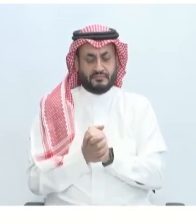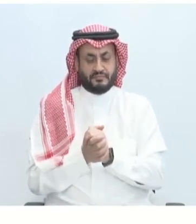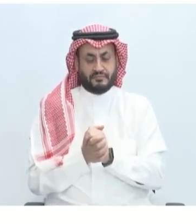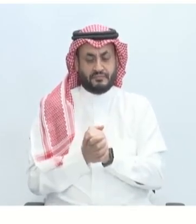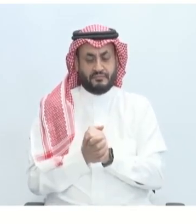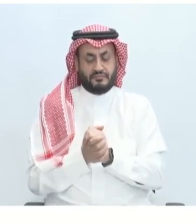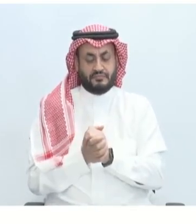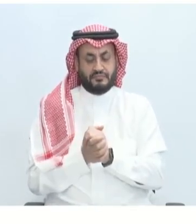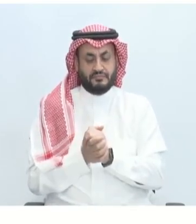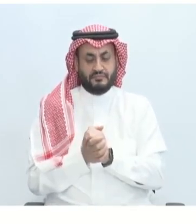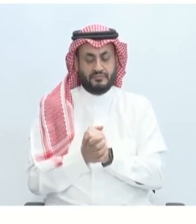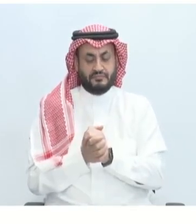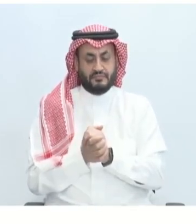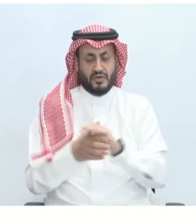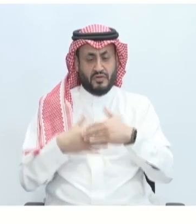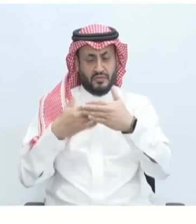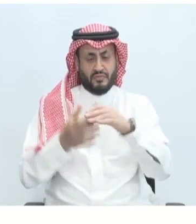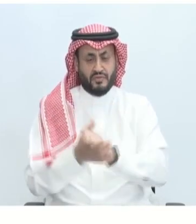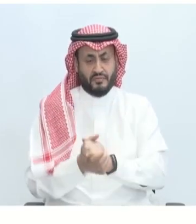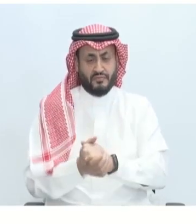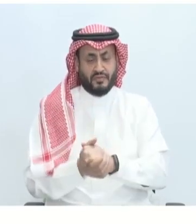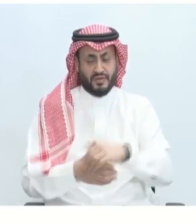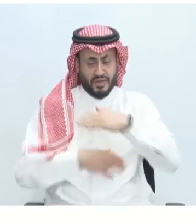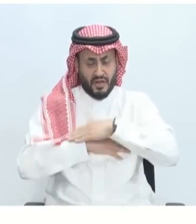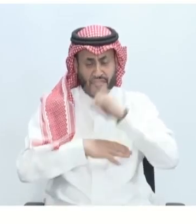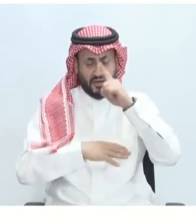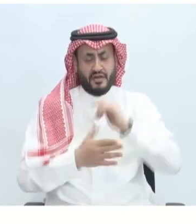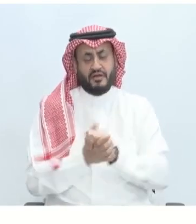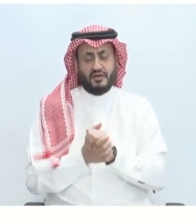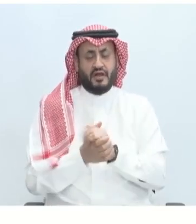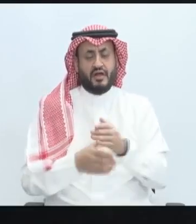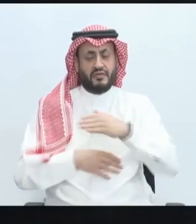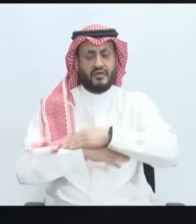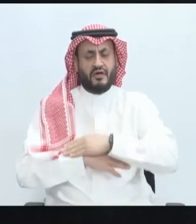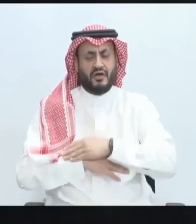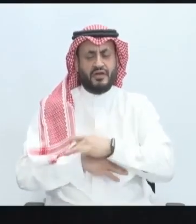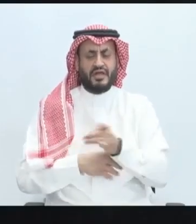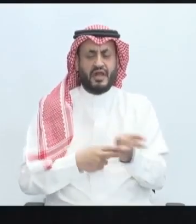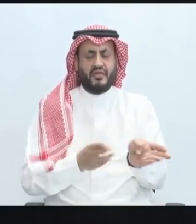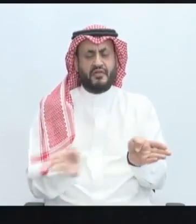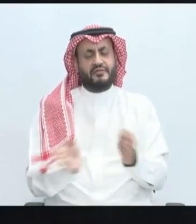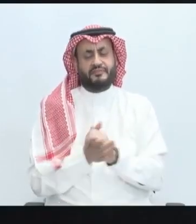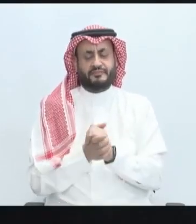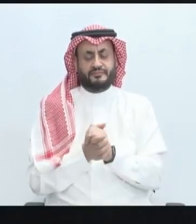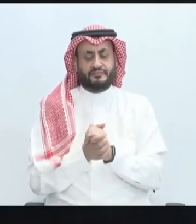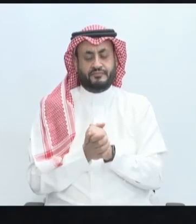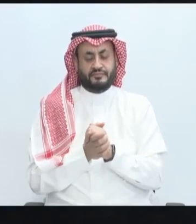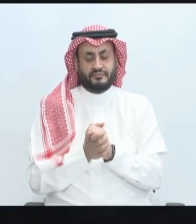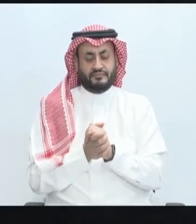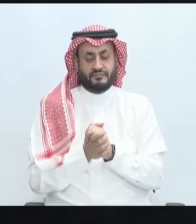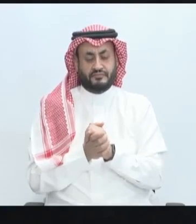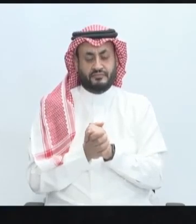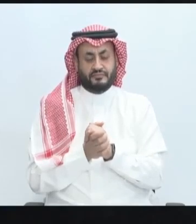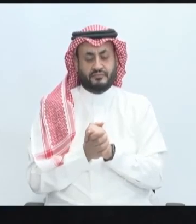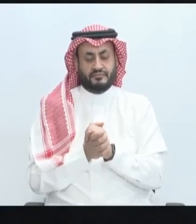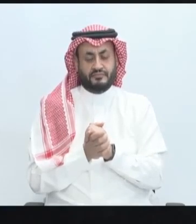طاعه الله عز وجل على طاعه غير الله لهذا دائما ما نقول هذه القاعده لا طاعه في مخلوق لا